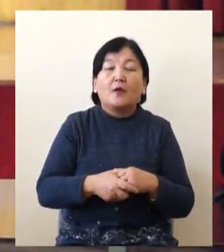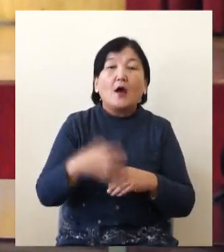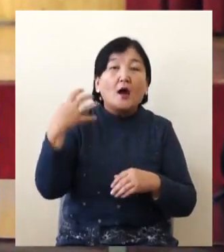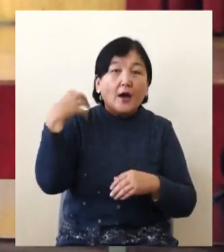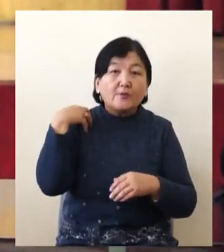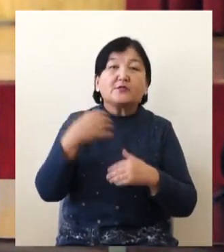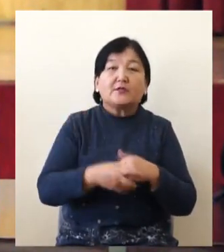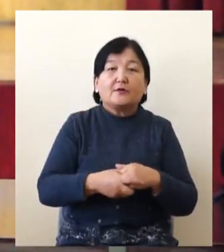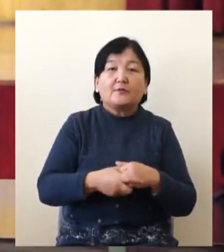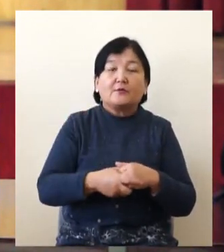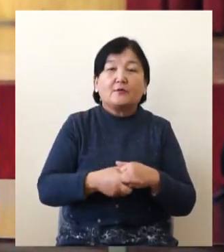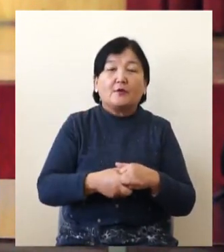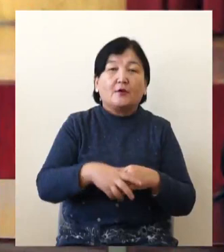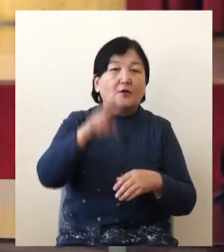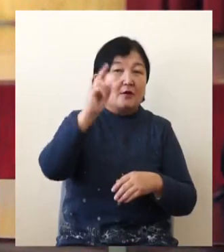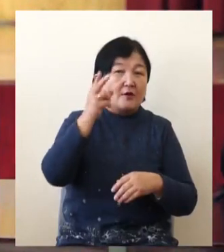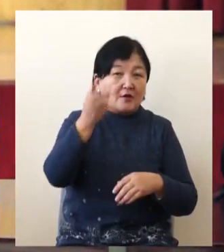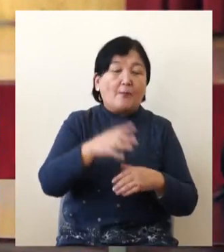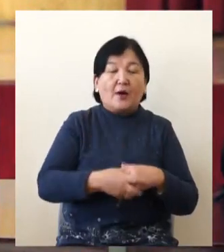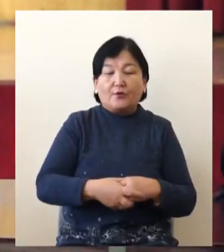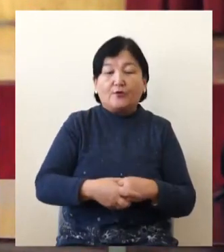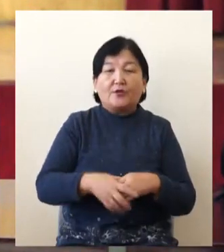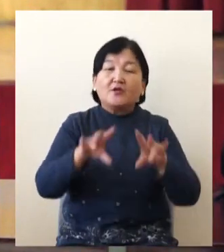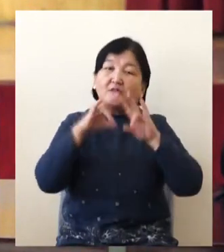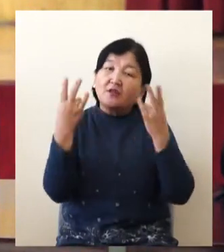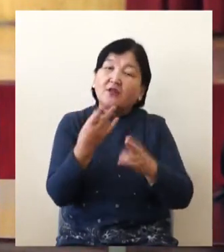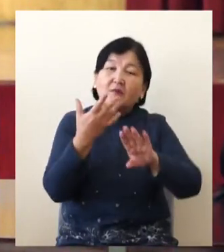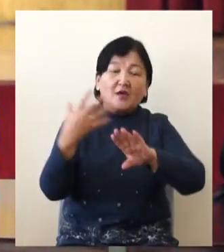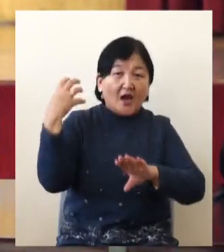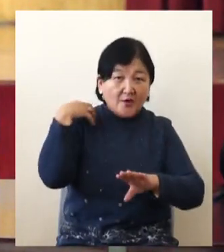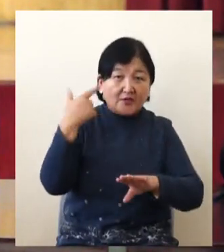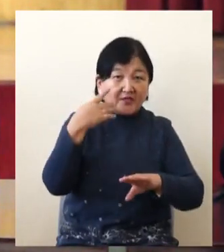Хариуцлага. Компаниудын нийгмийн хариуцлага гэж бид нэлээд ярьдаг болсон.